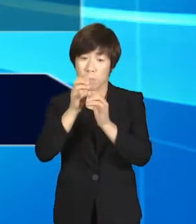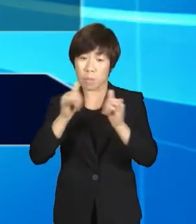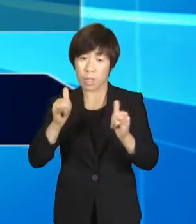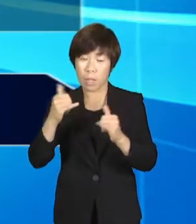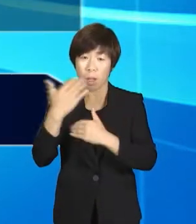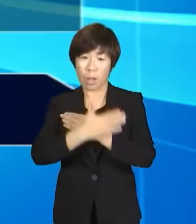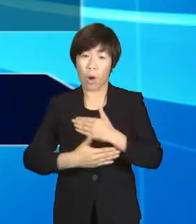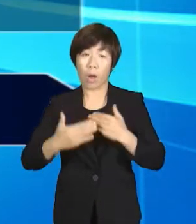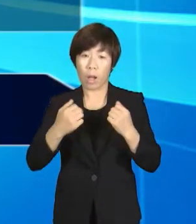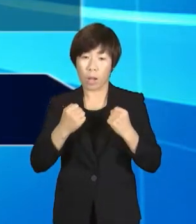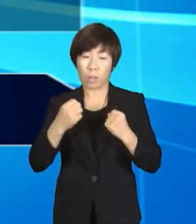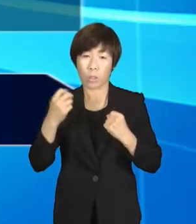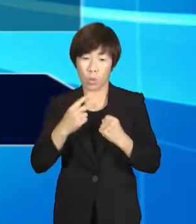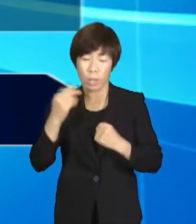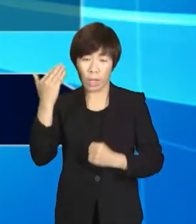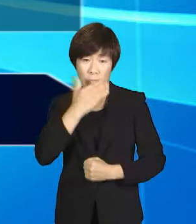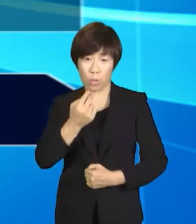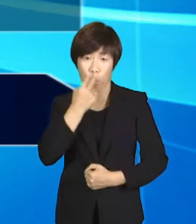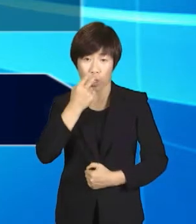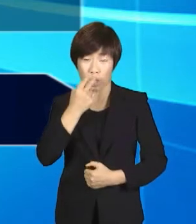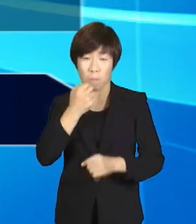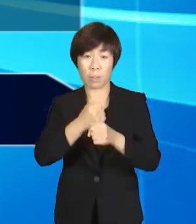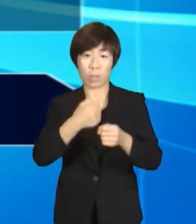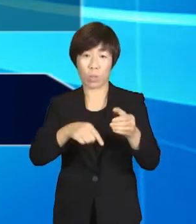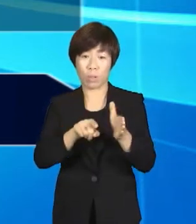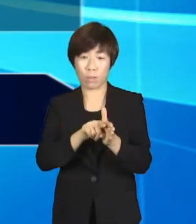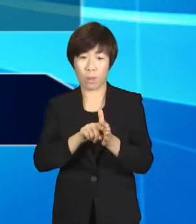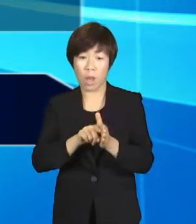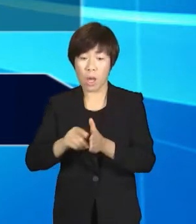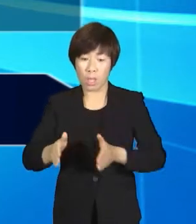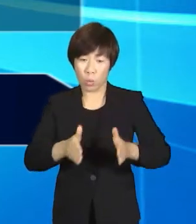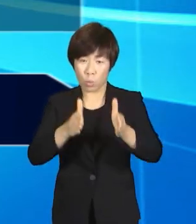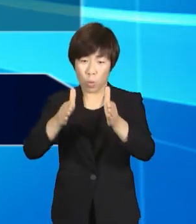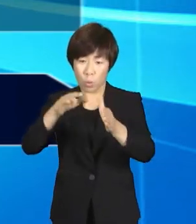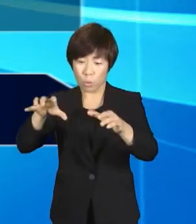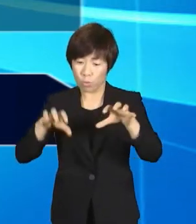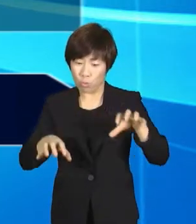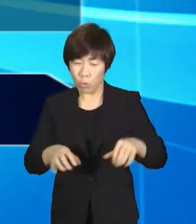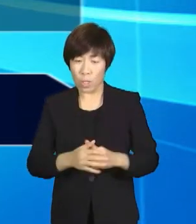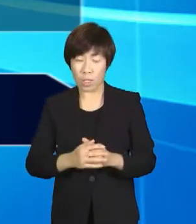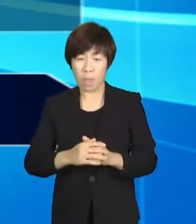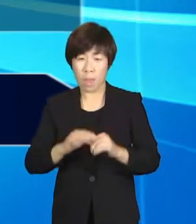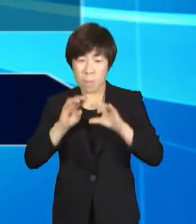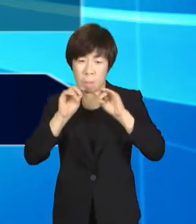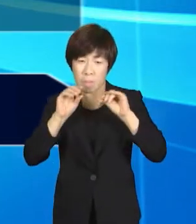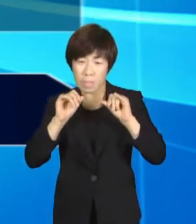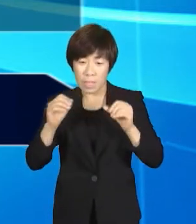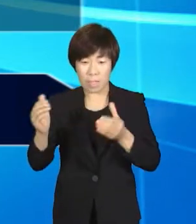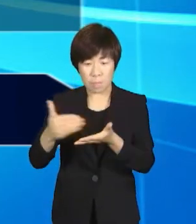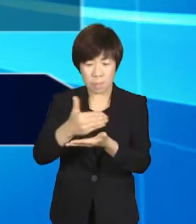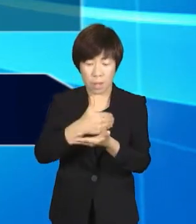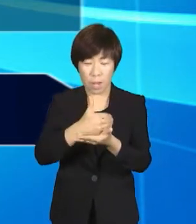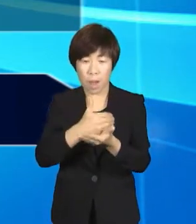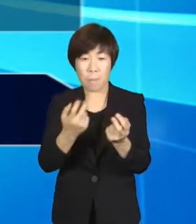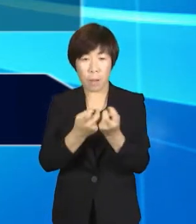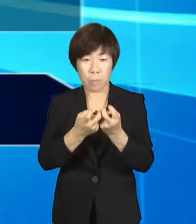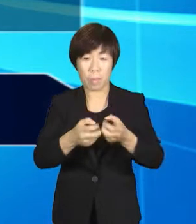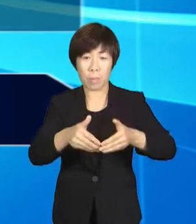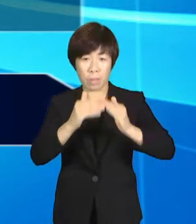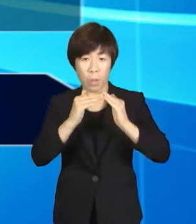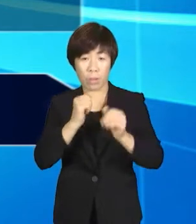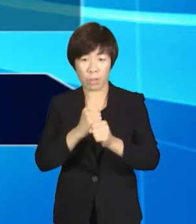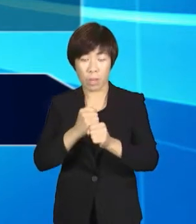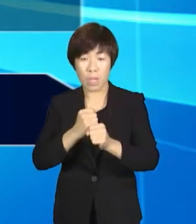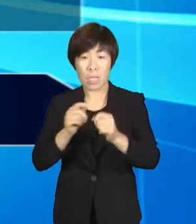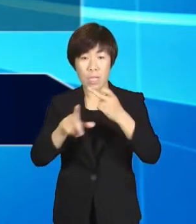울산시는 시민의 건강 보호와 깨끗한 대기질 확보를 위해 민간 합동, 도로변 제비산 먼지 제거 대책을 수립해 오는